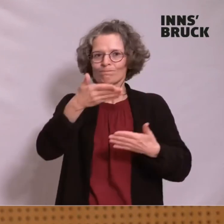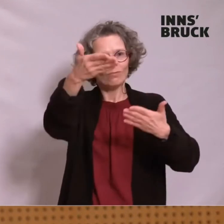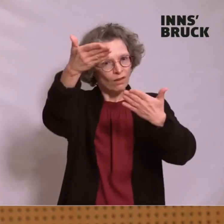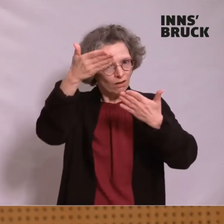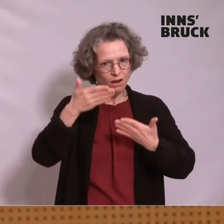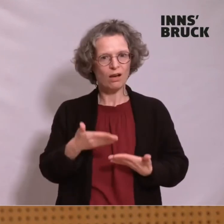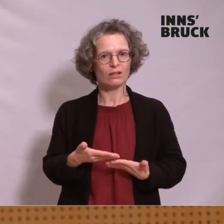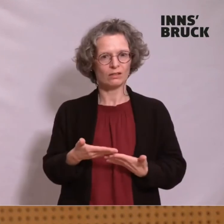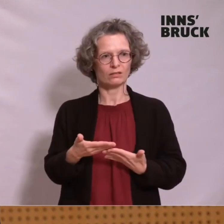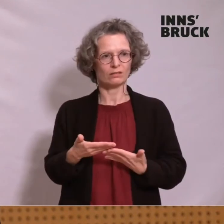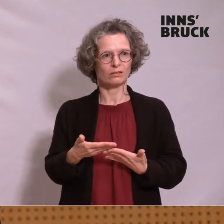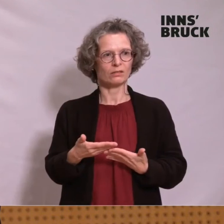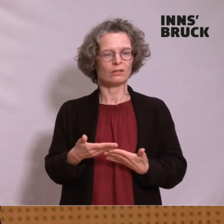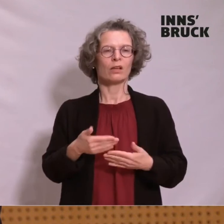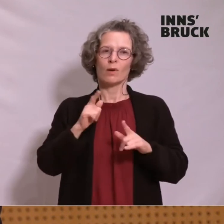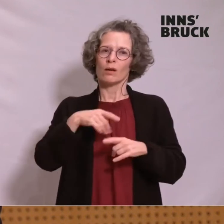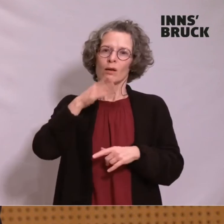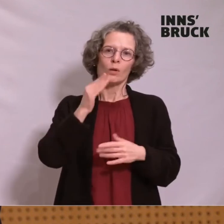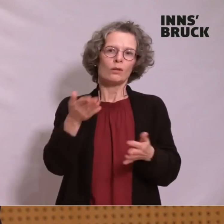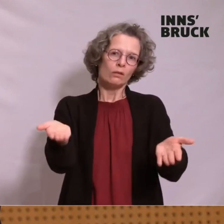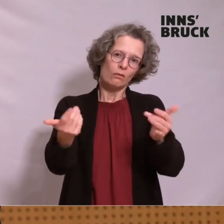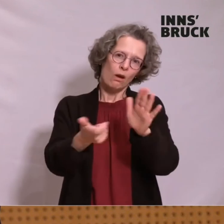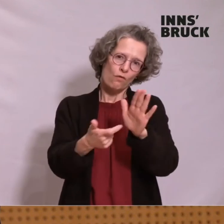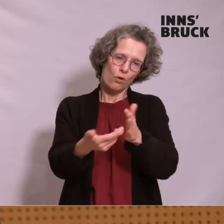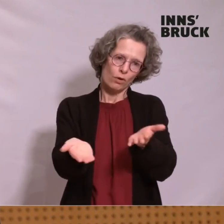aber auch eindringlich auffordern darf.